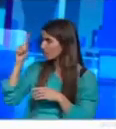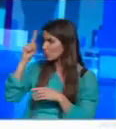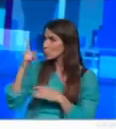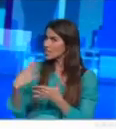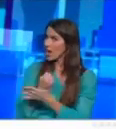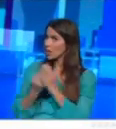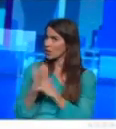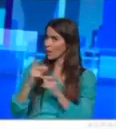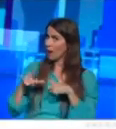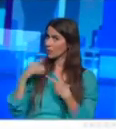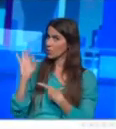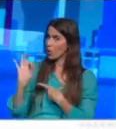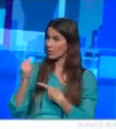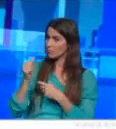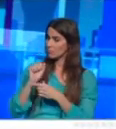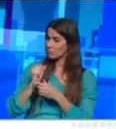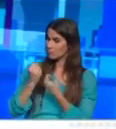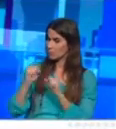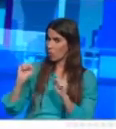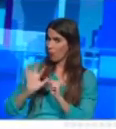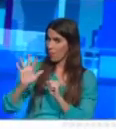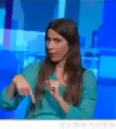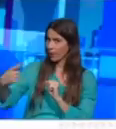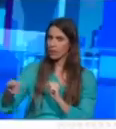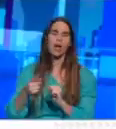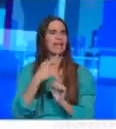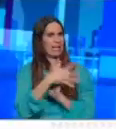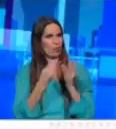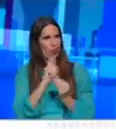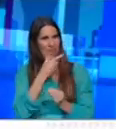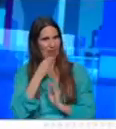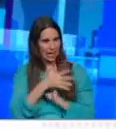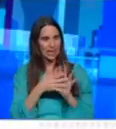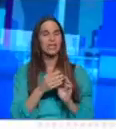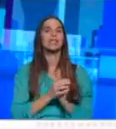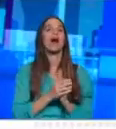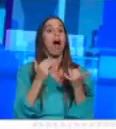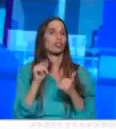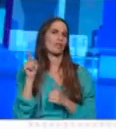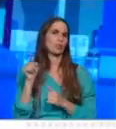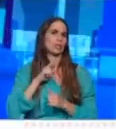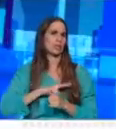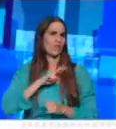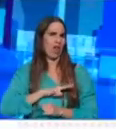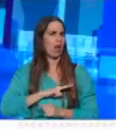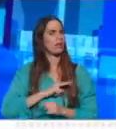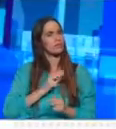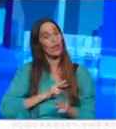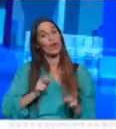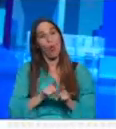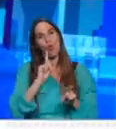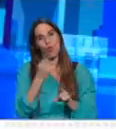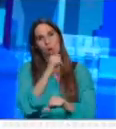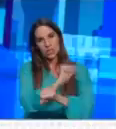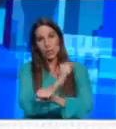בחודש מאי הוא ישתחרר? אני רוצה להגיד לך משהו קצת לא יפה להגיד. עכשיו הוא סובל נורא, והוא סובל, כמו שכל אסיר סובל,